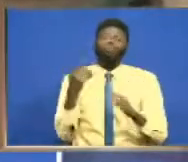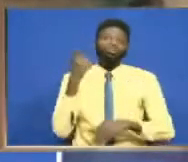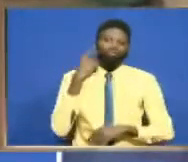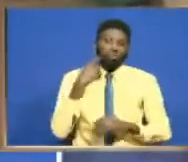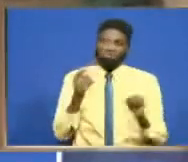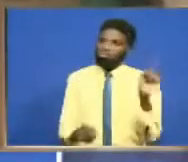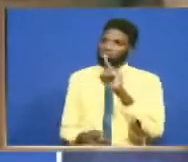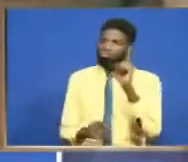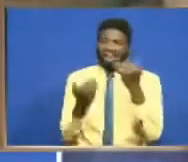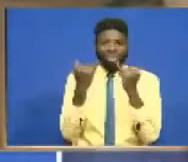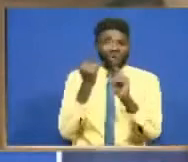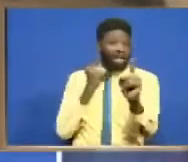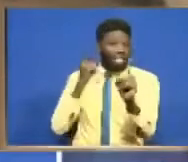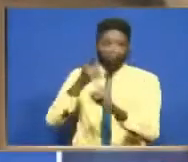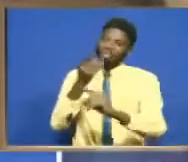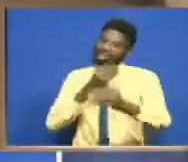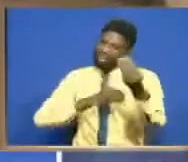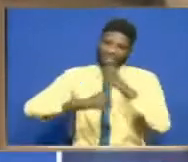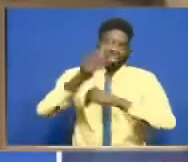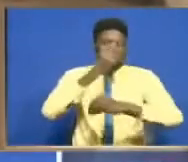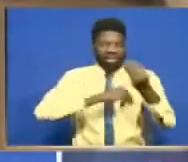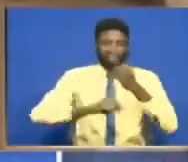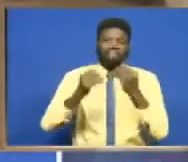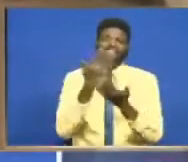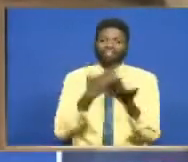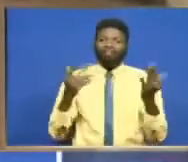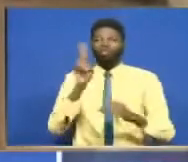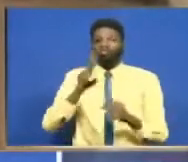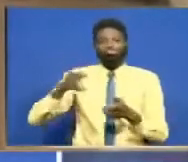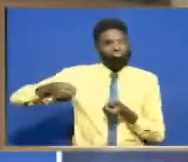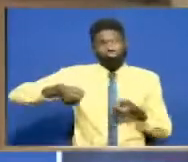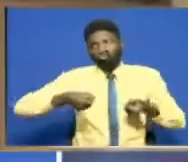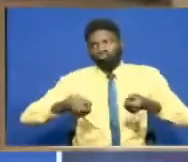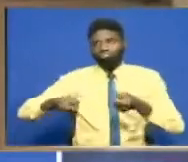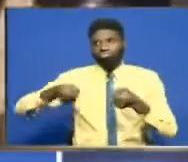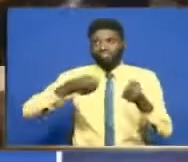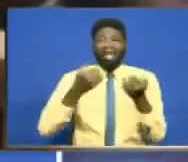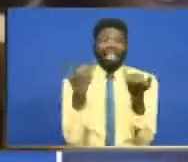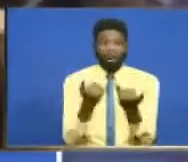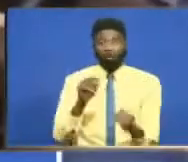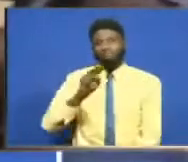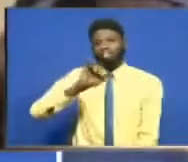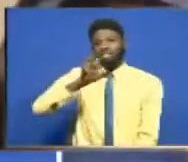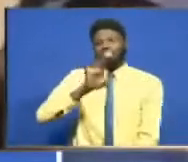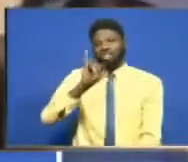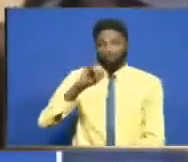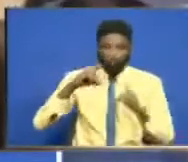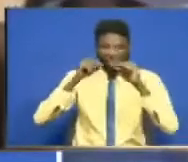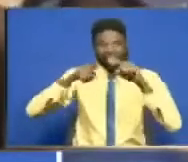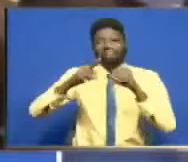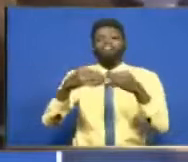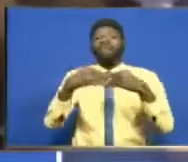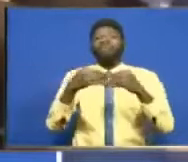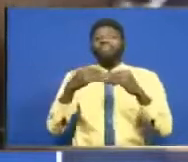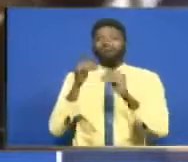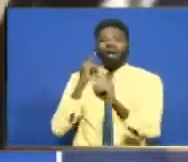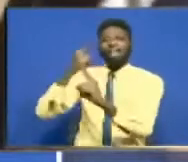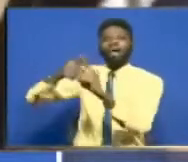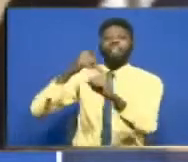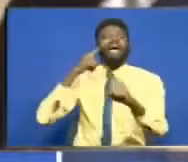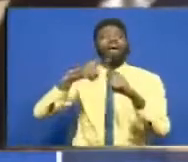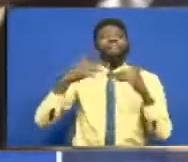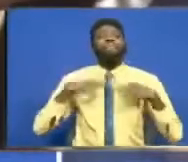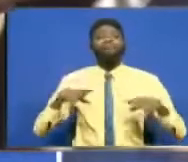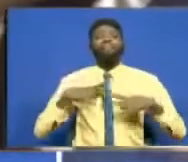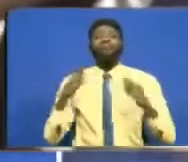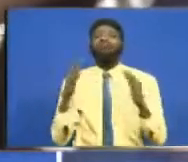to be keen on selling their wares from a cart. According to Njeri, this gives her flexibility to target where crowds are